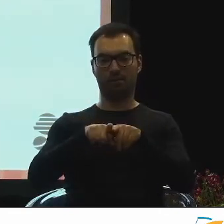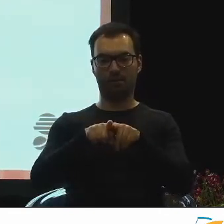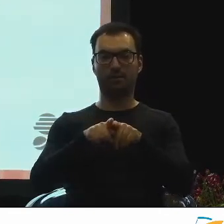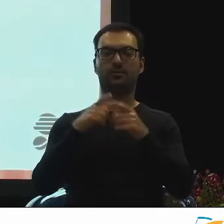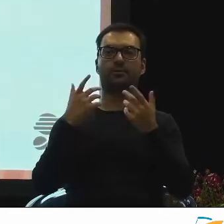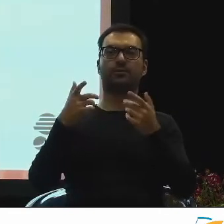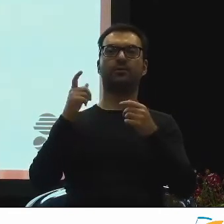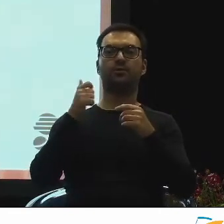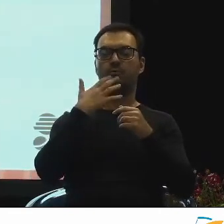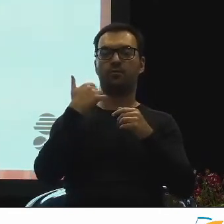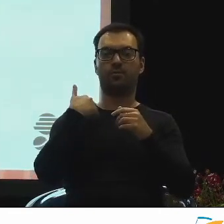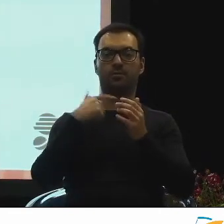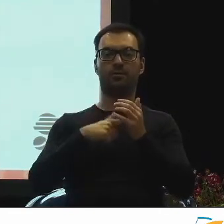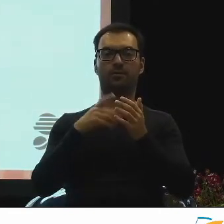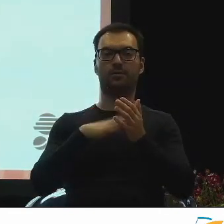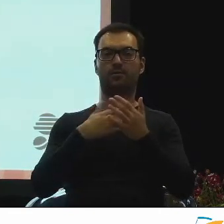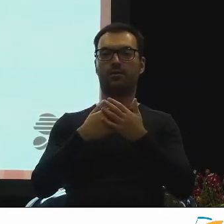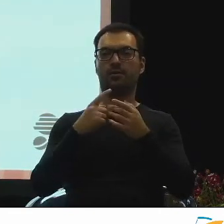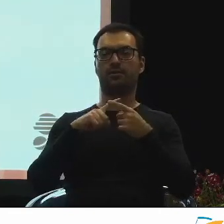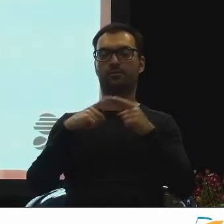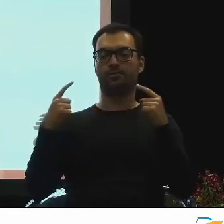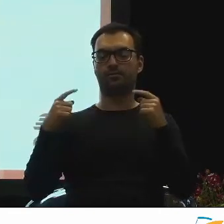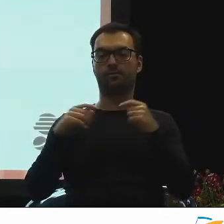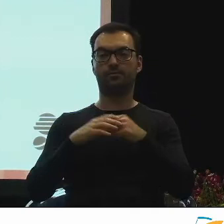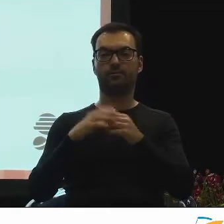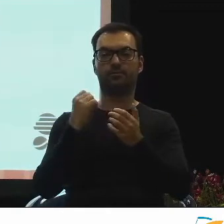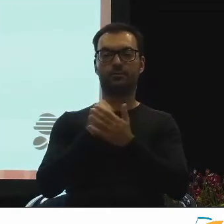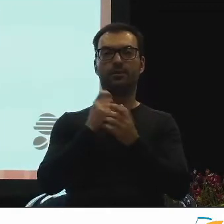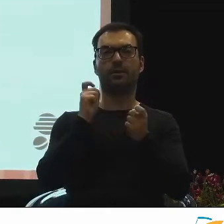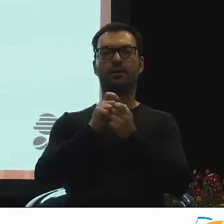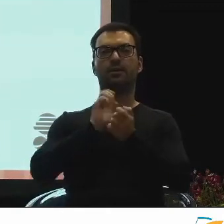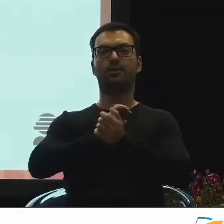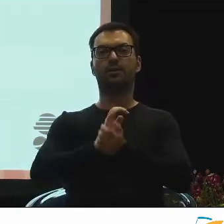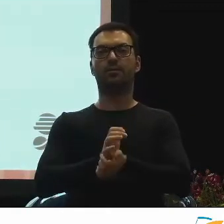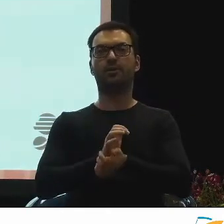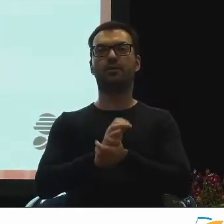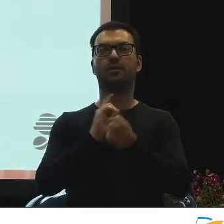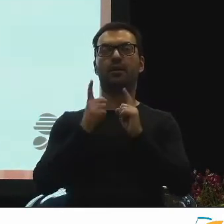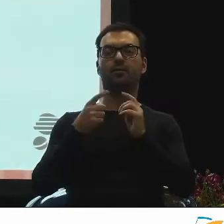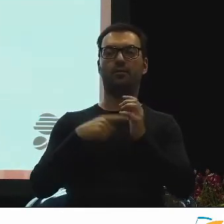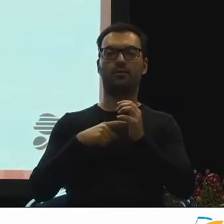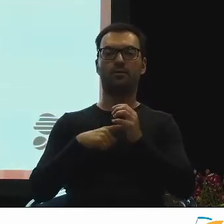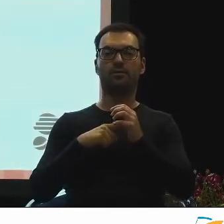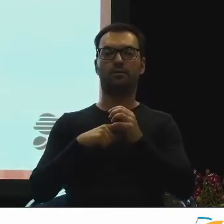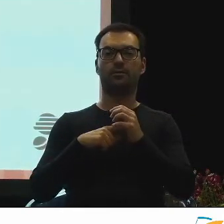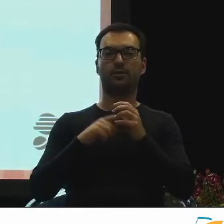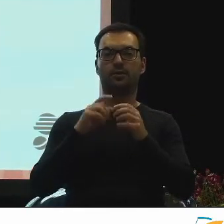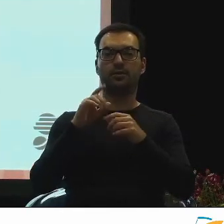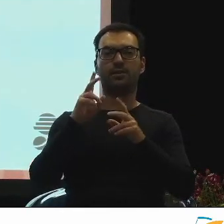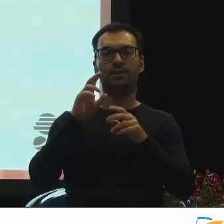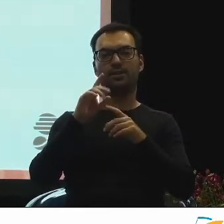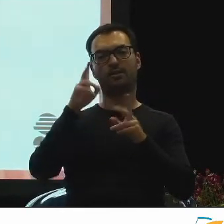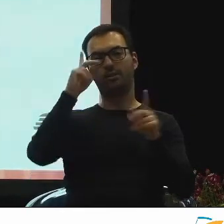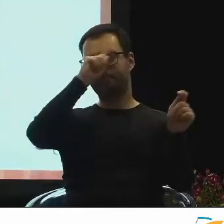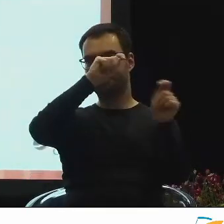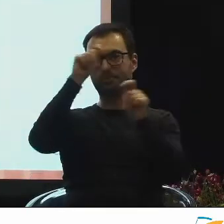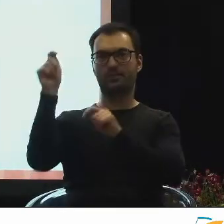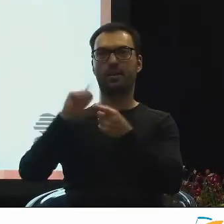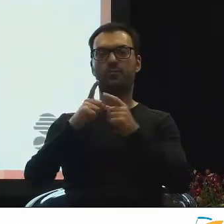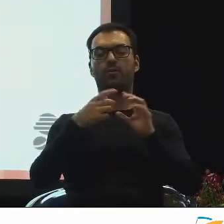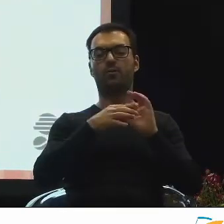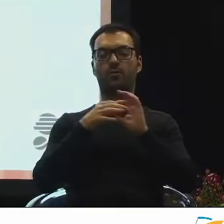wdrożyć i to, co mówiłem chociażby w kontekście prawa antydyskryminacyjnego, czy sygnalistów, czy